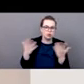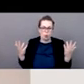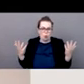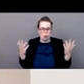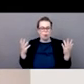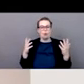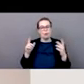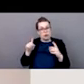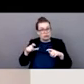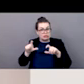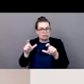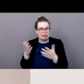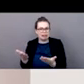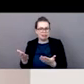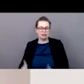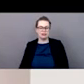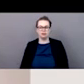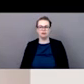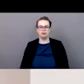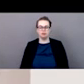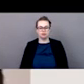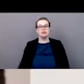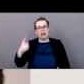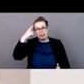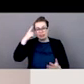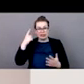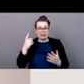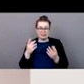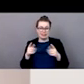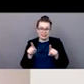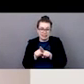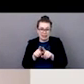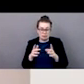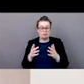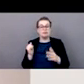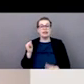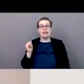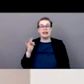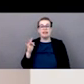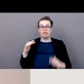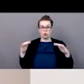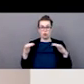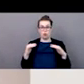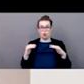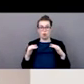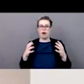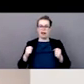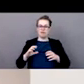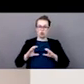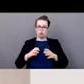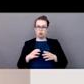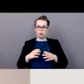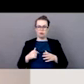sexe aussi bien que pour le travail donc dans certaines situations d'urgence telles que les situations de conflit donc les